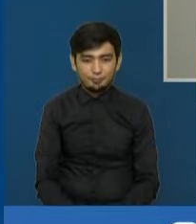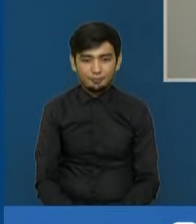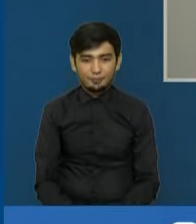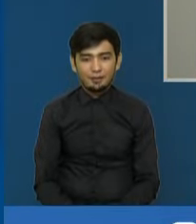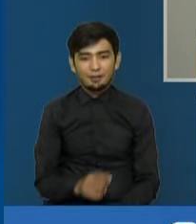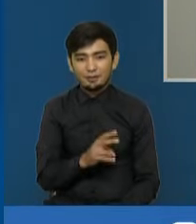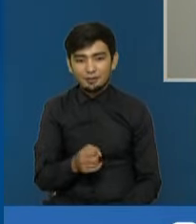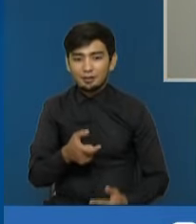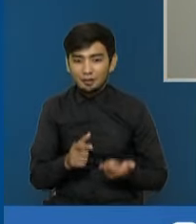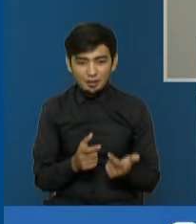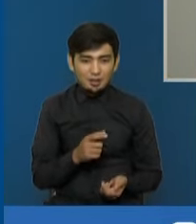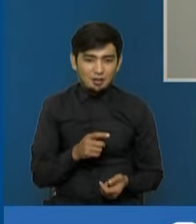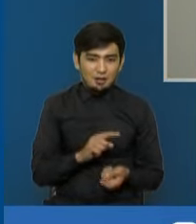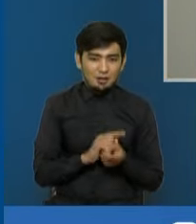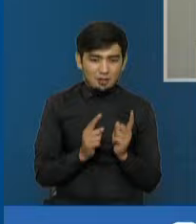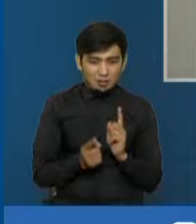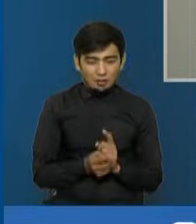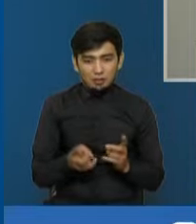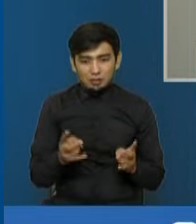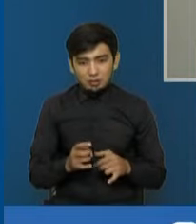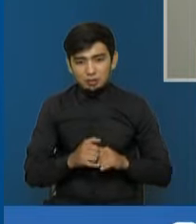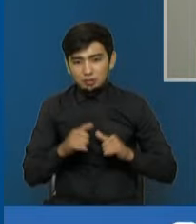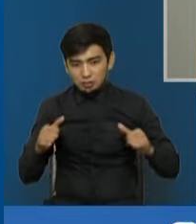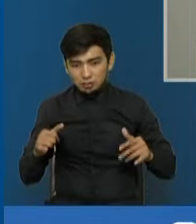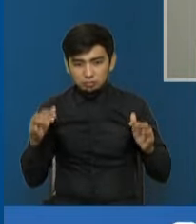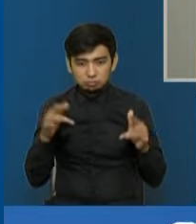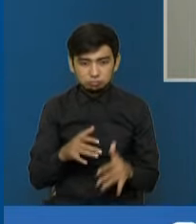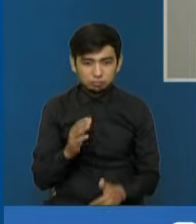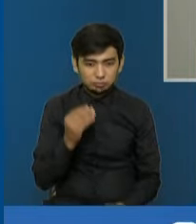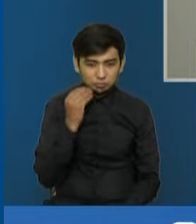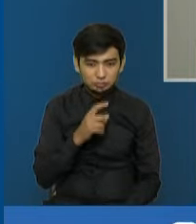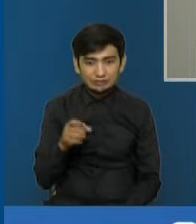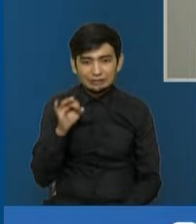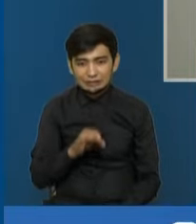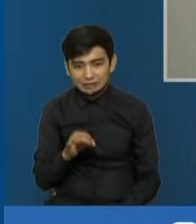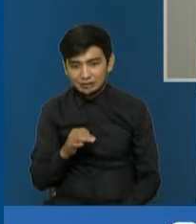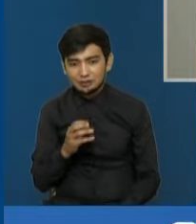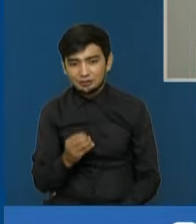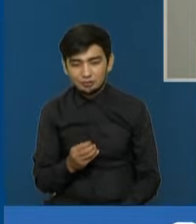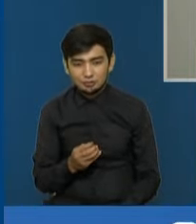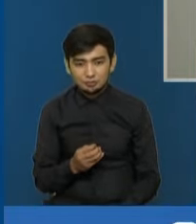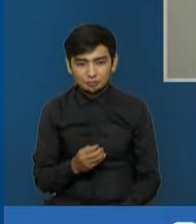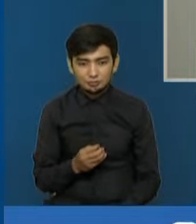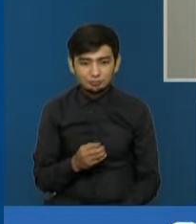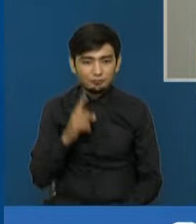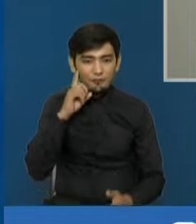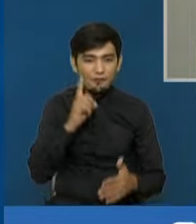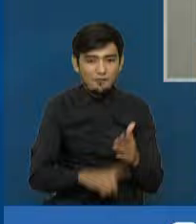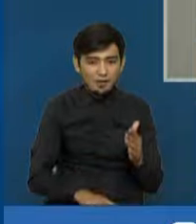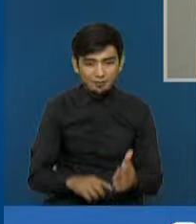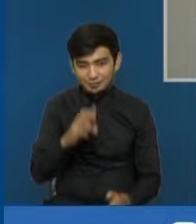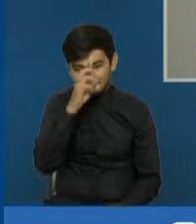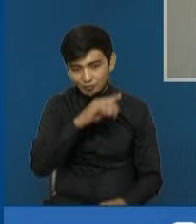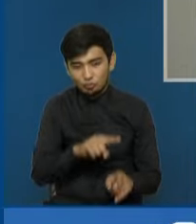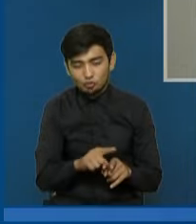На самом деле, на мой взгляд, наоборот, должен повыситься, ну, не то чтобы интерес, а должно повыситься доверие к этой стране,